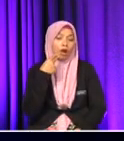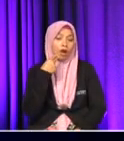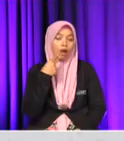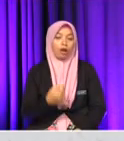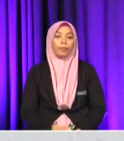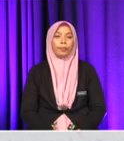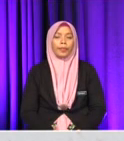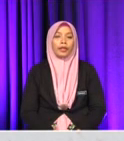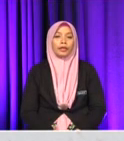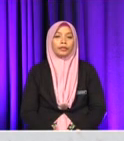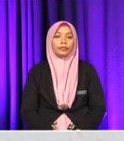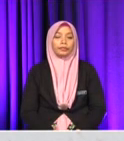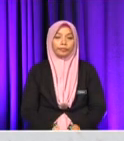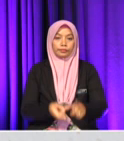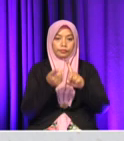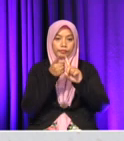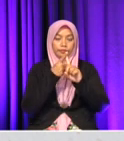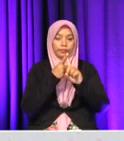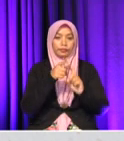yang pertama